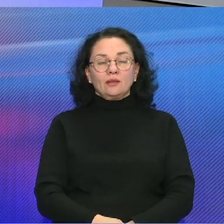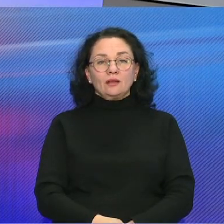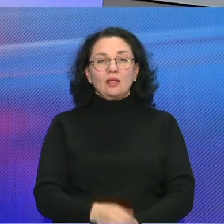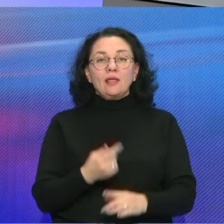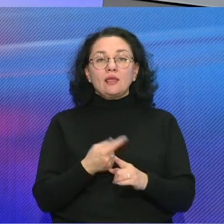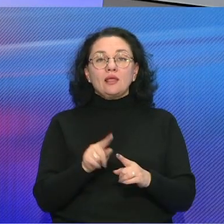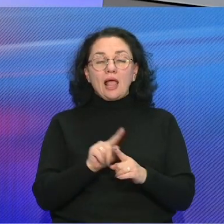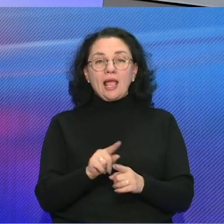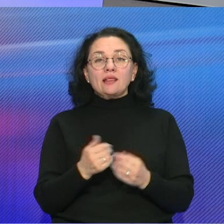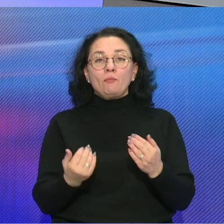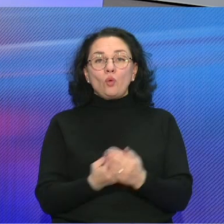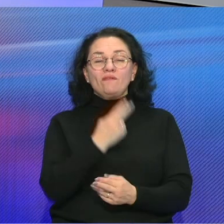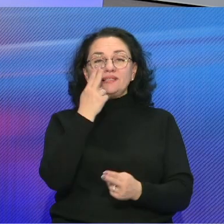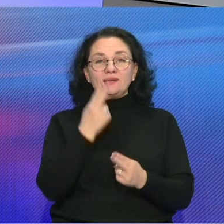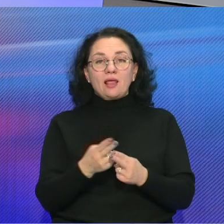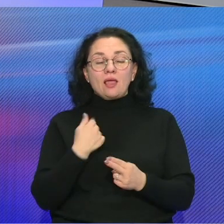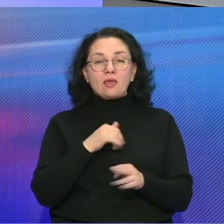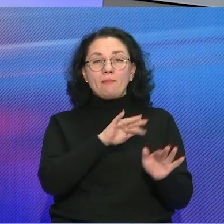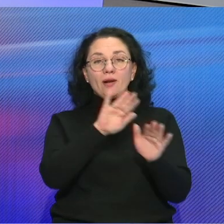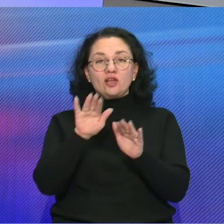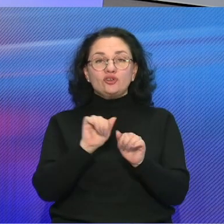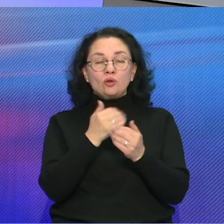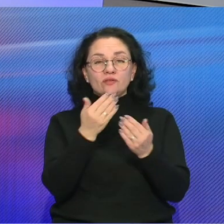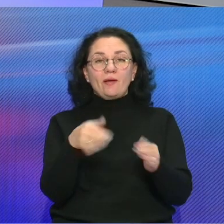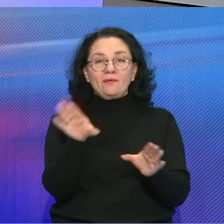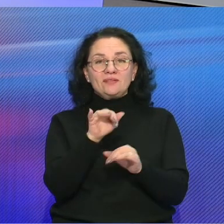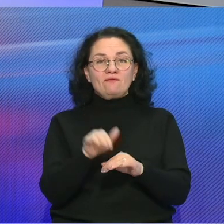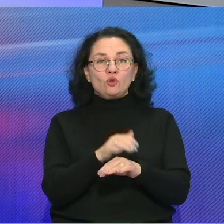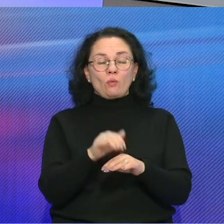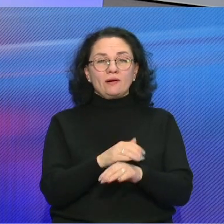На гэтым выпуск завершаны. Я развітваюся з вамі. Усяго добрага.